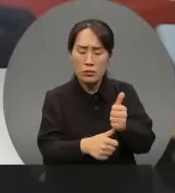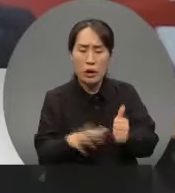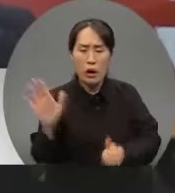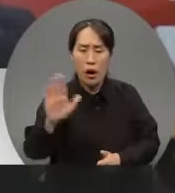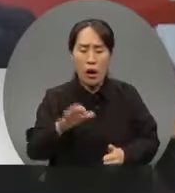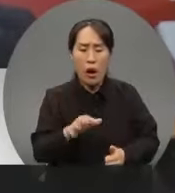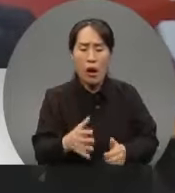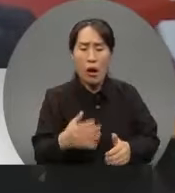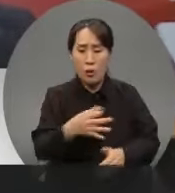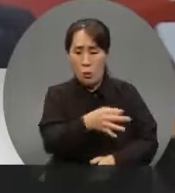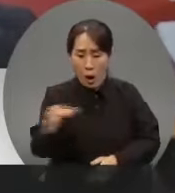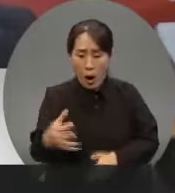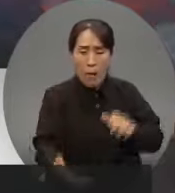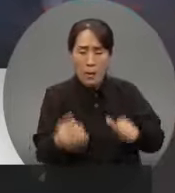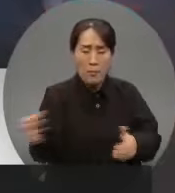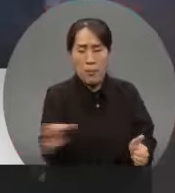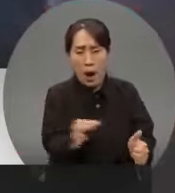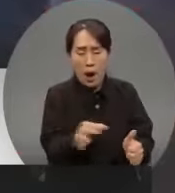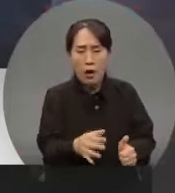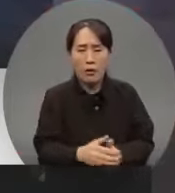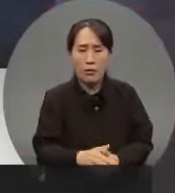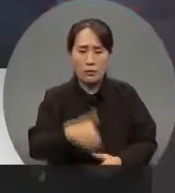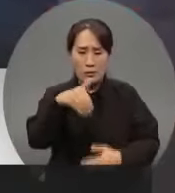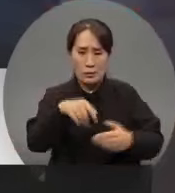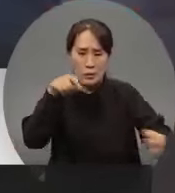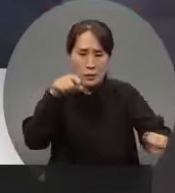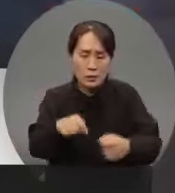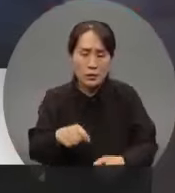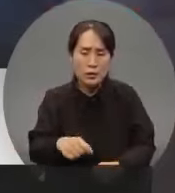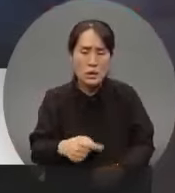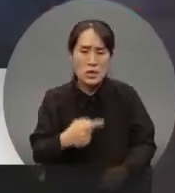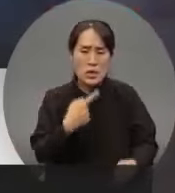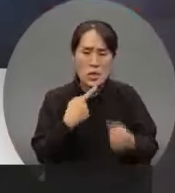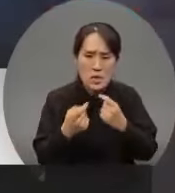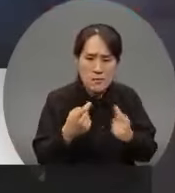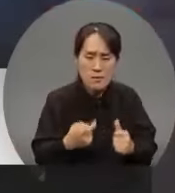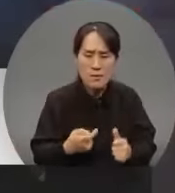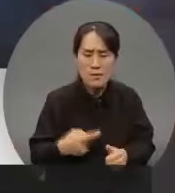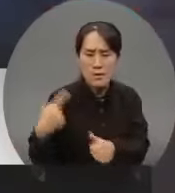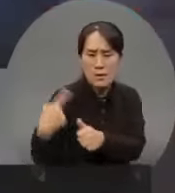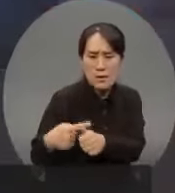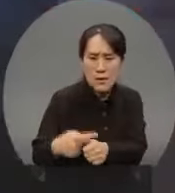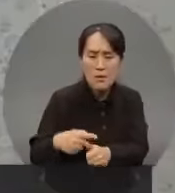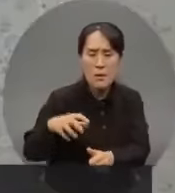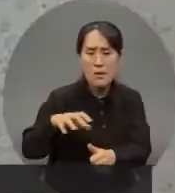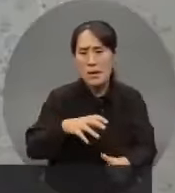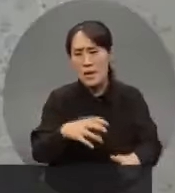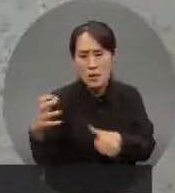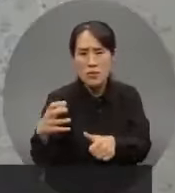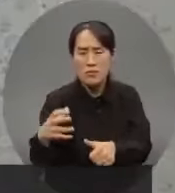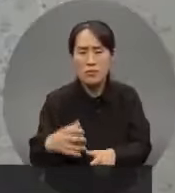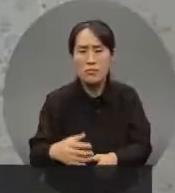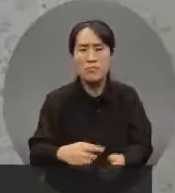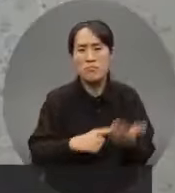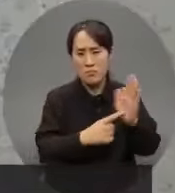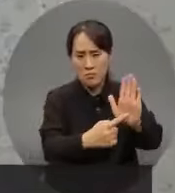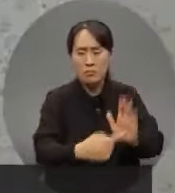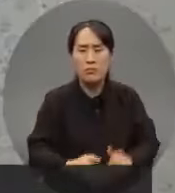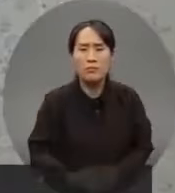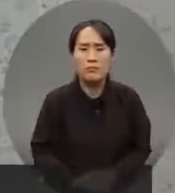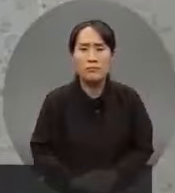받자마자 돌려 줬다면서 선거를 앞두고 누군가 흑색 선전을 하고 있다고 주장했습니다 김대훈